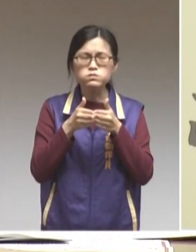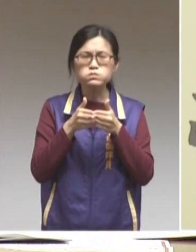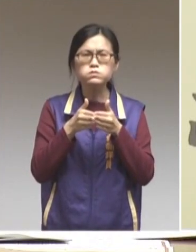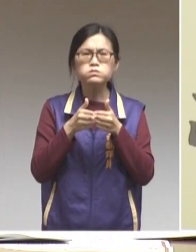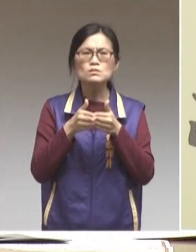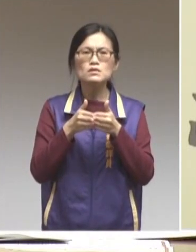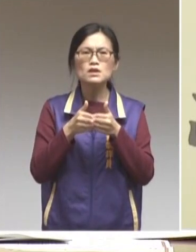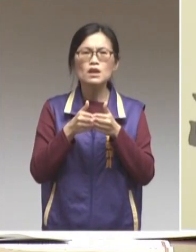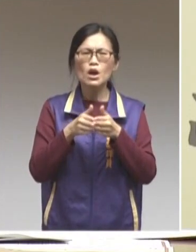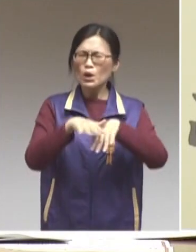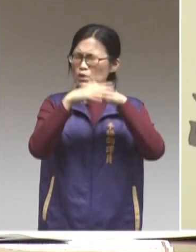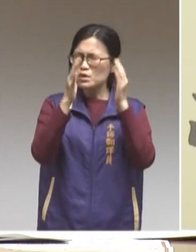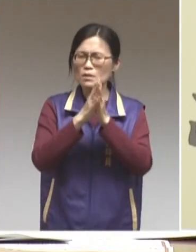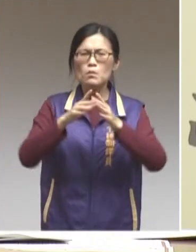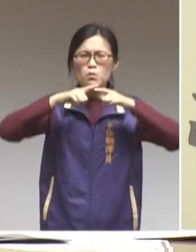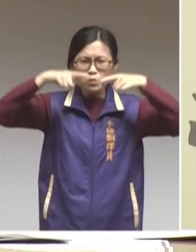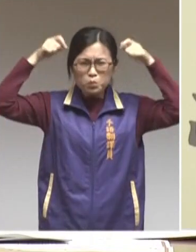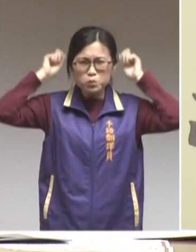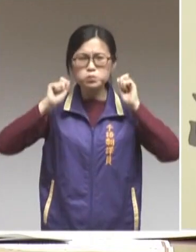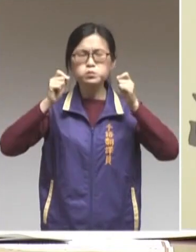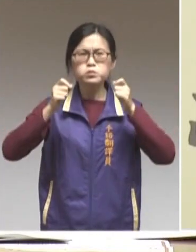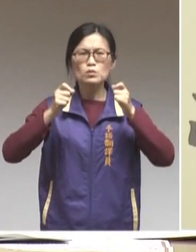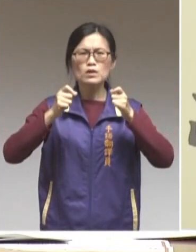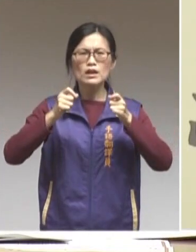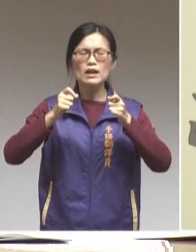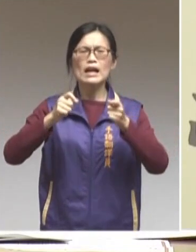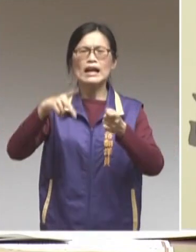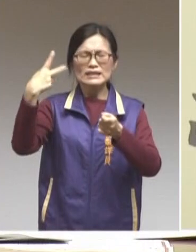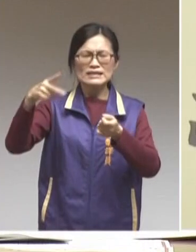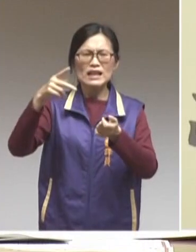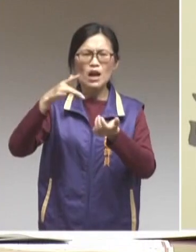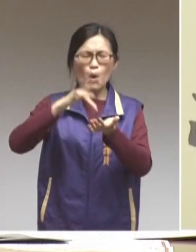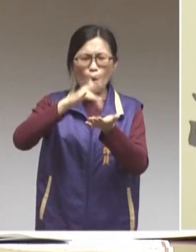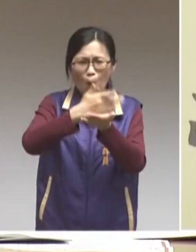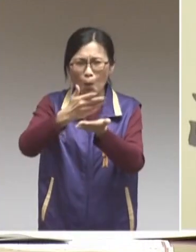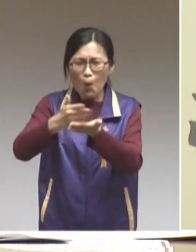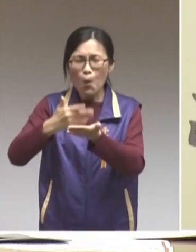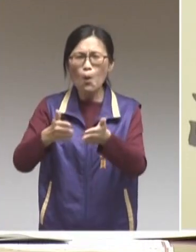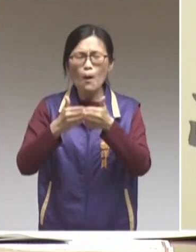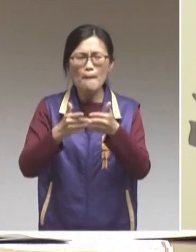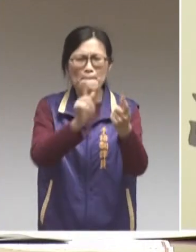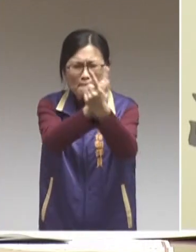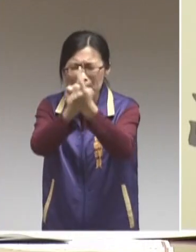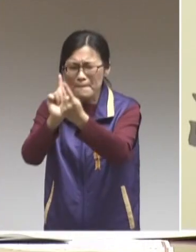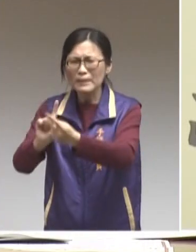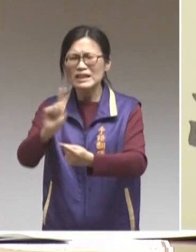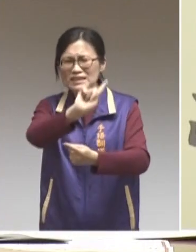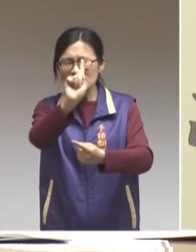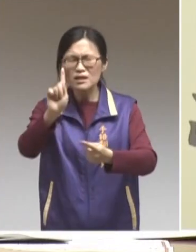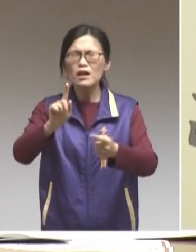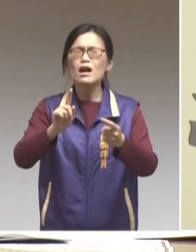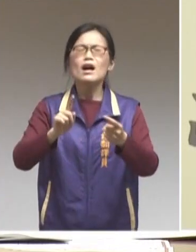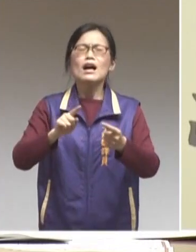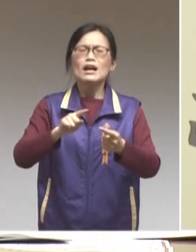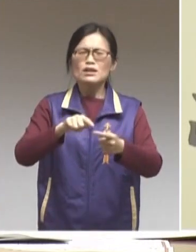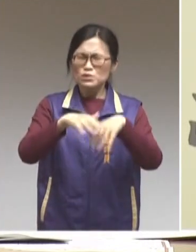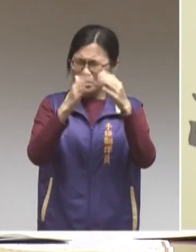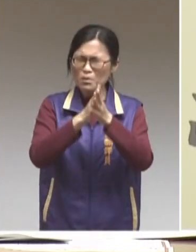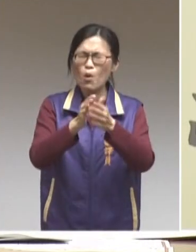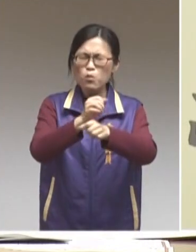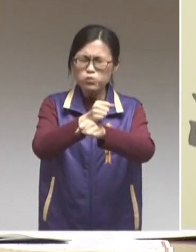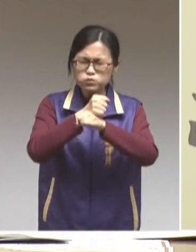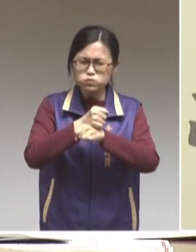这个全程必须佩戴口罩，也要清消啊，这种接触这个都要拜托大家一定要